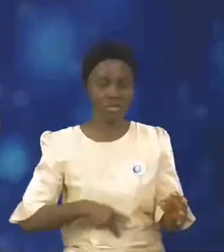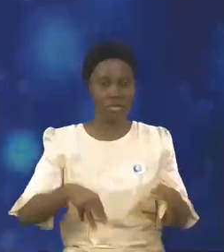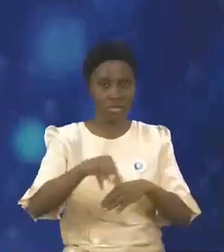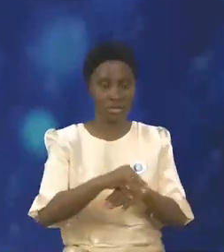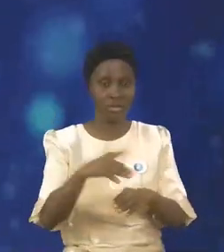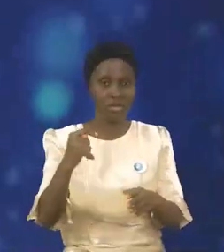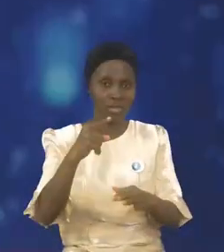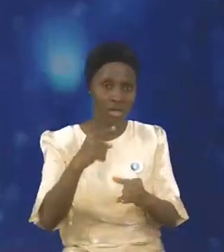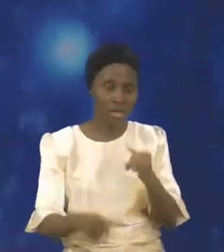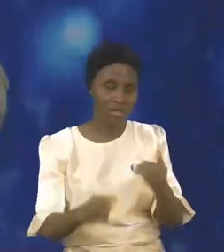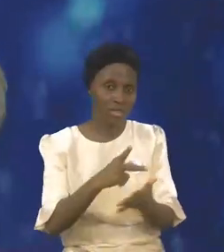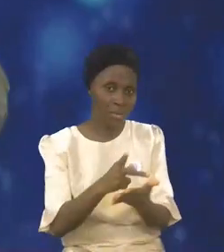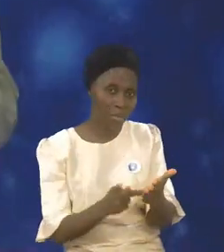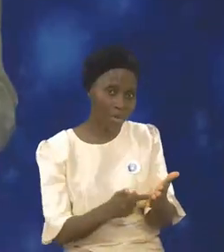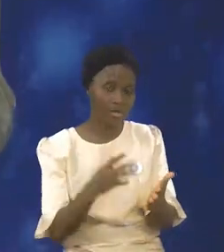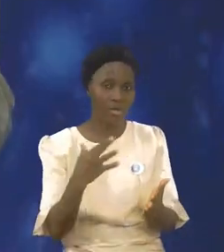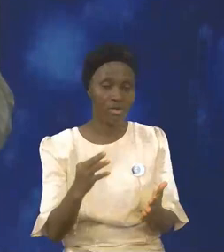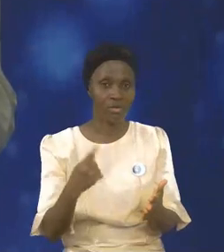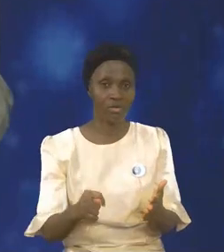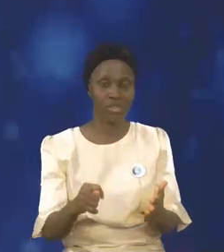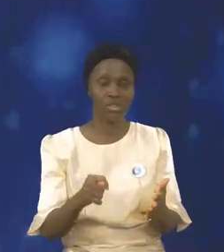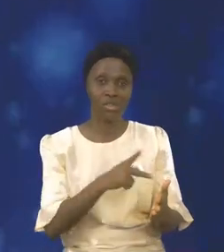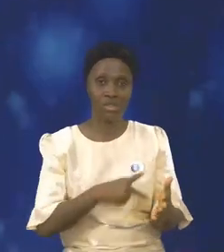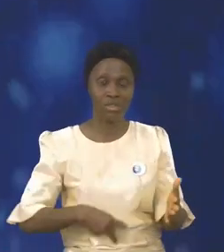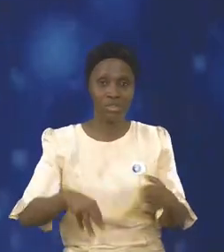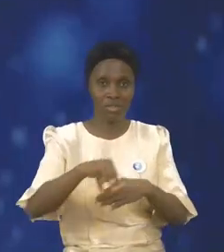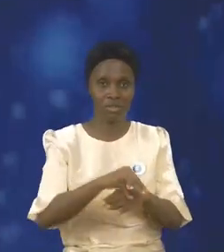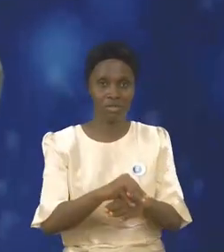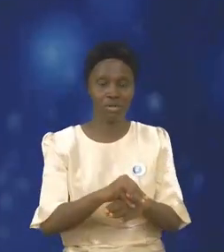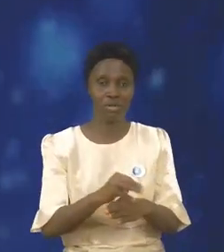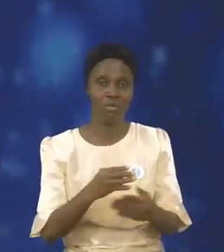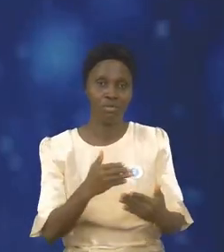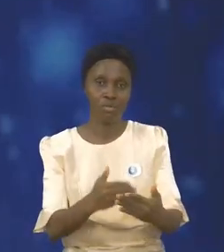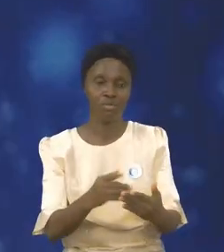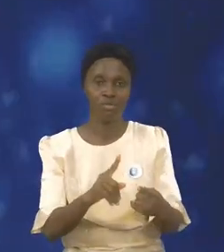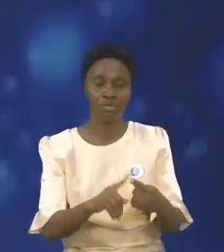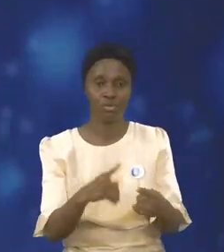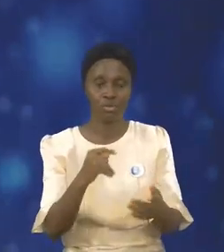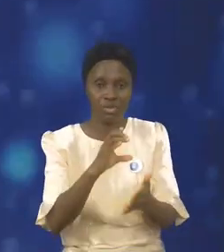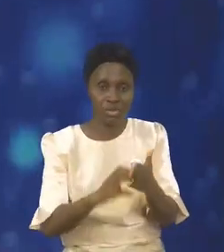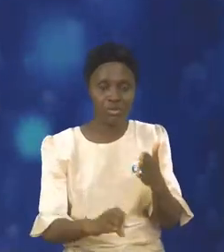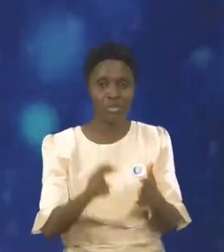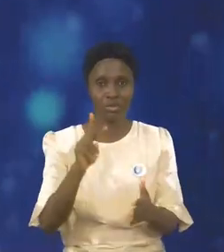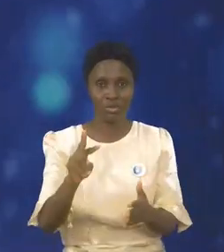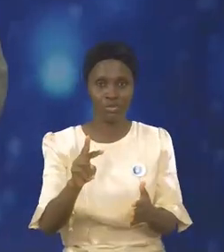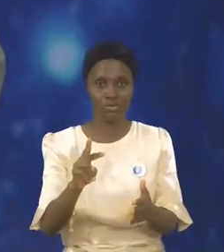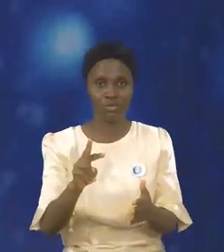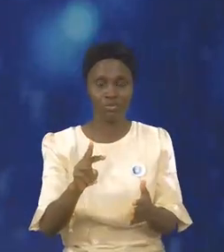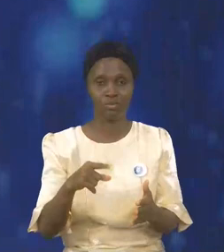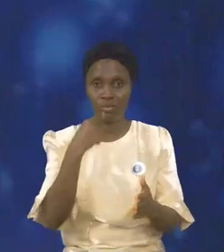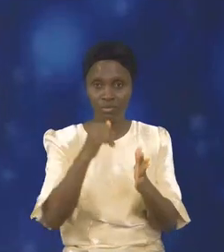partie a régné au départ, l'Empire romain. Mais la dernière partie de l'Empire romain,